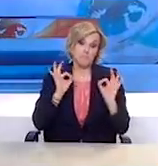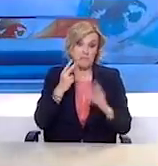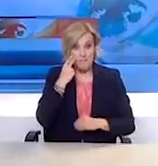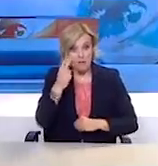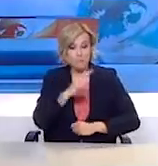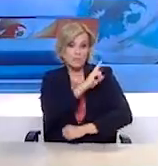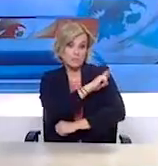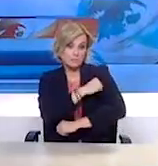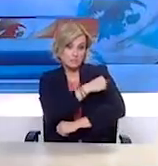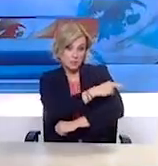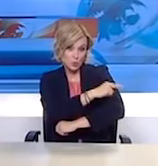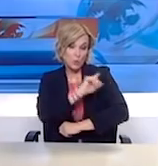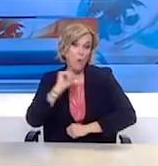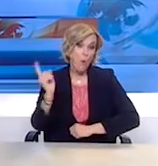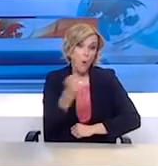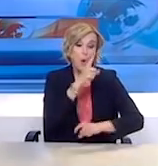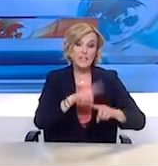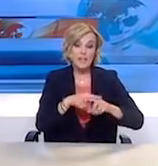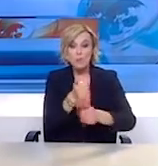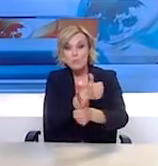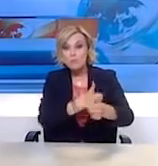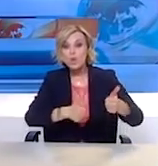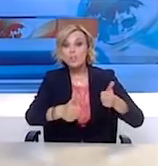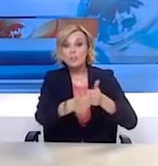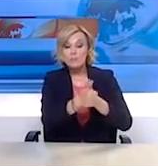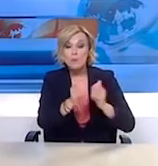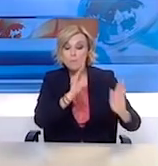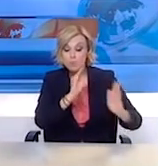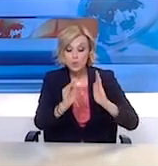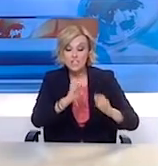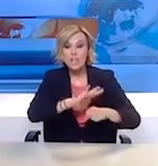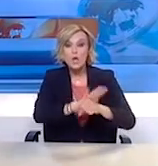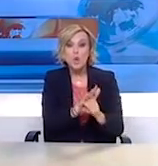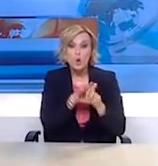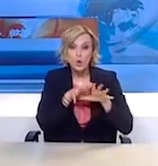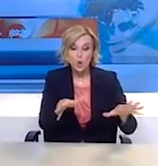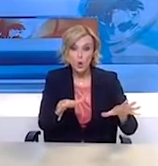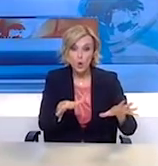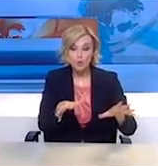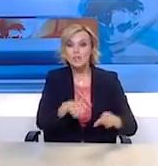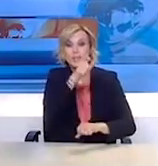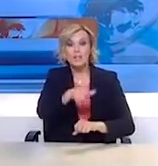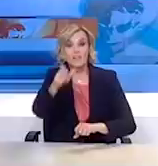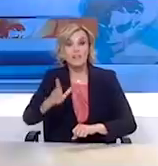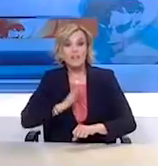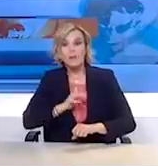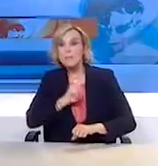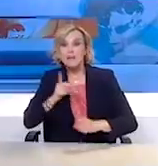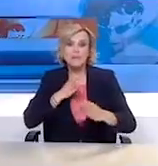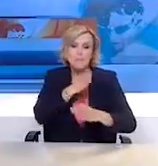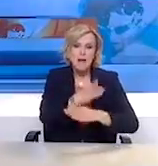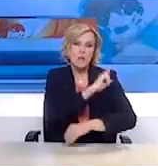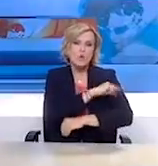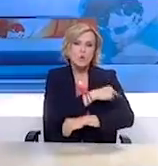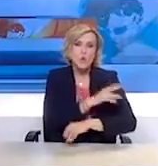την αντιμετώπιση της επιδημίας του κορονοϊού και υπάρχουν σαφείς οδηγίες προς τους πολίτες να μην προσέρχονται άσκοπα στα νοσοκομεία και σε